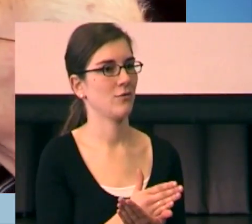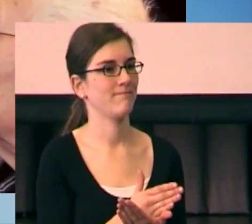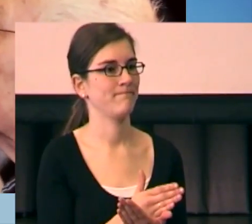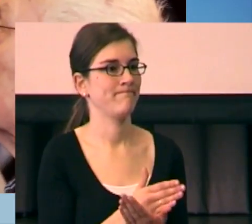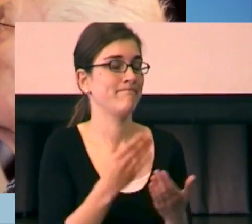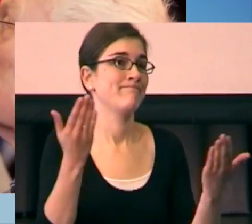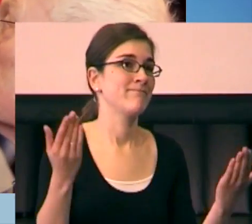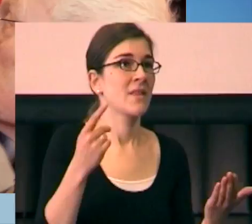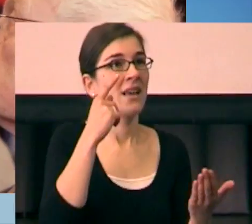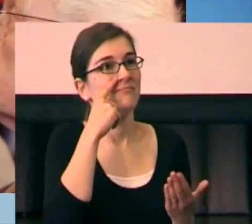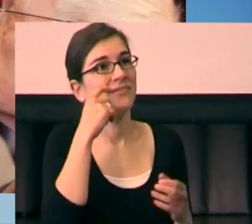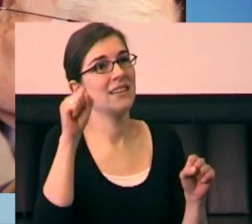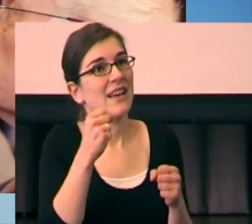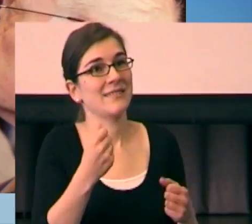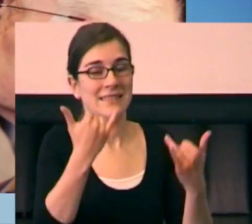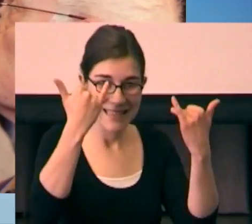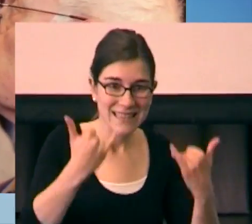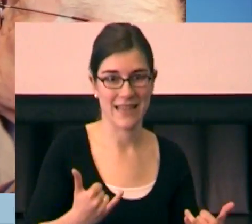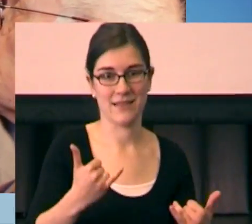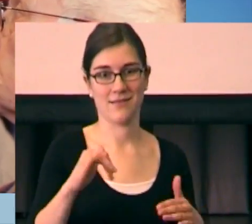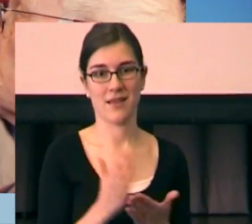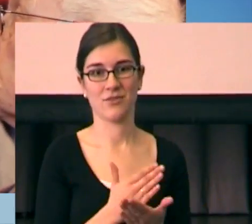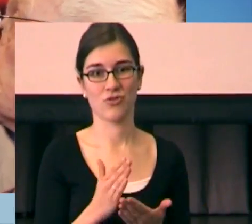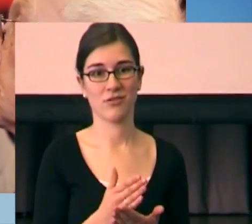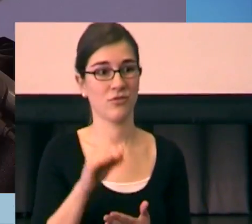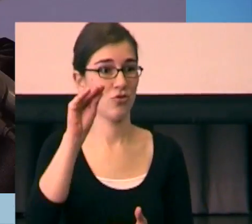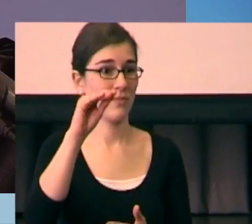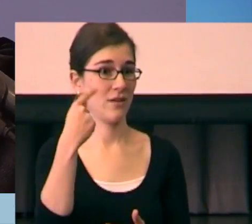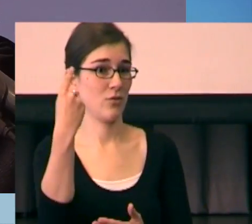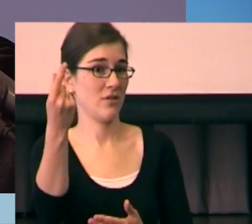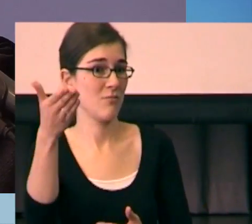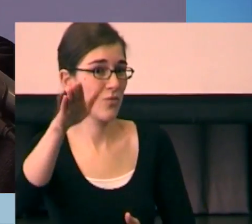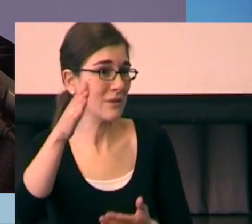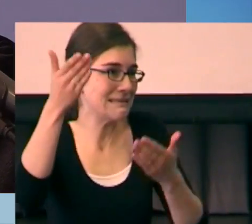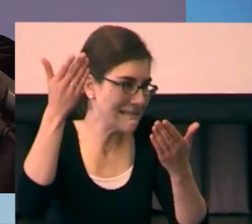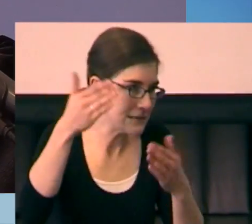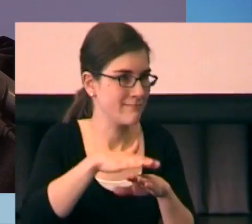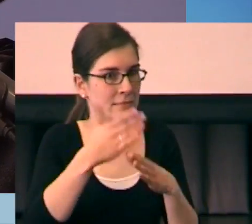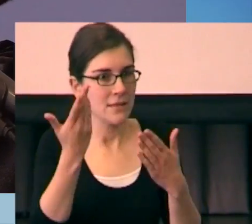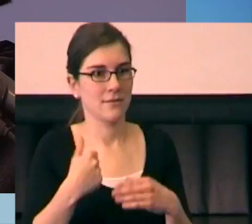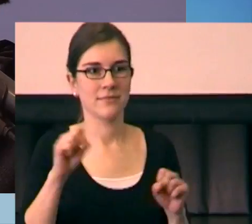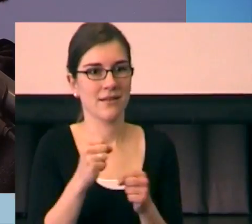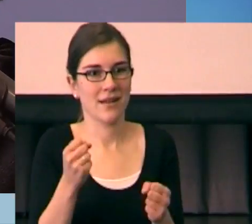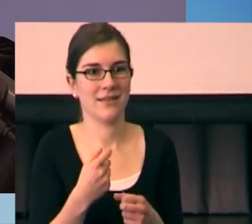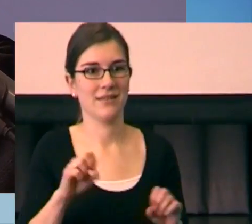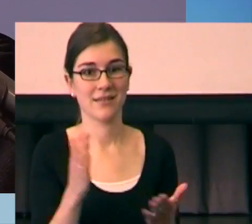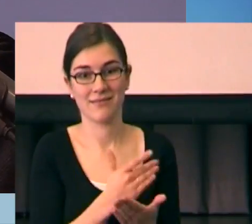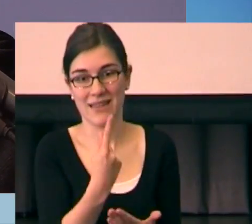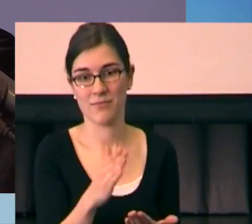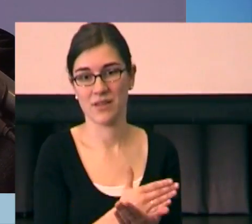können Sie allerdings nur zu Lebzeiten treffen. Ansonsten überlassen Sie diese schwere Entscheidung Ihren Angehörigen.